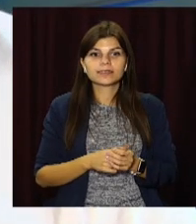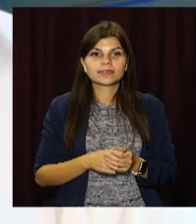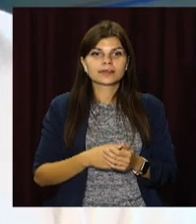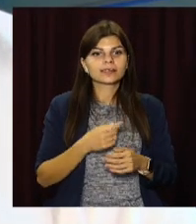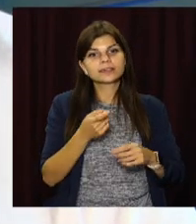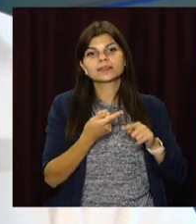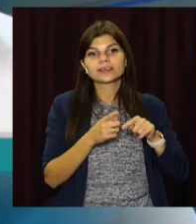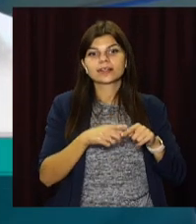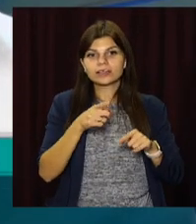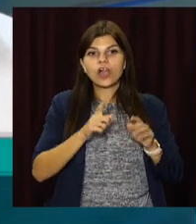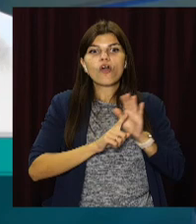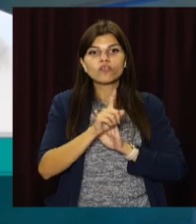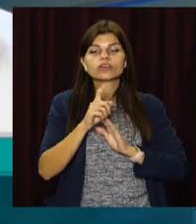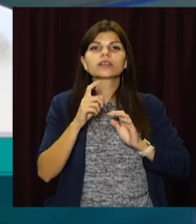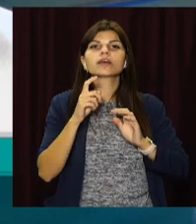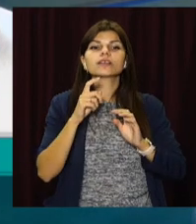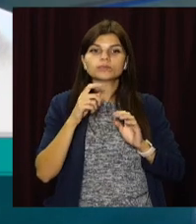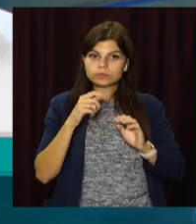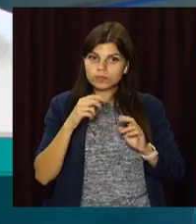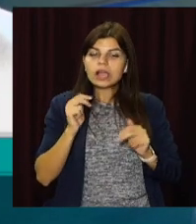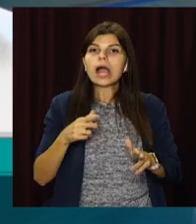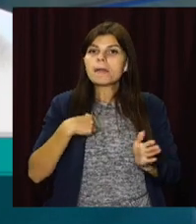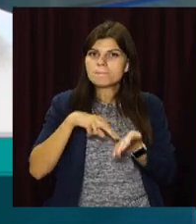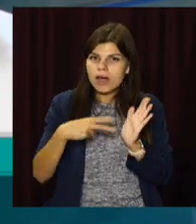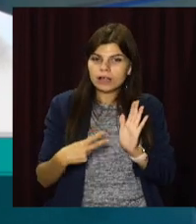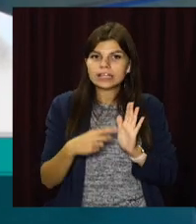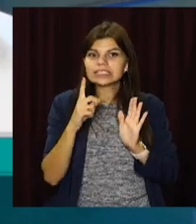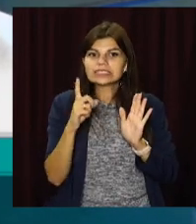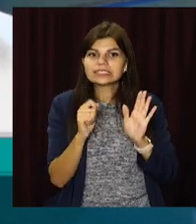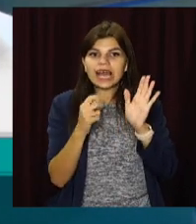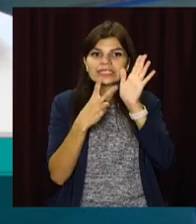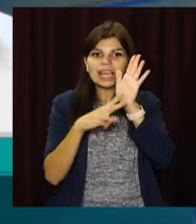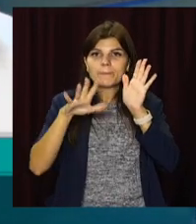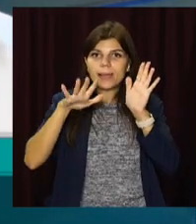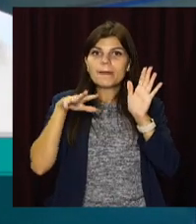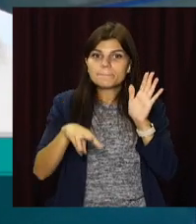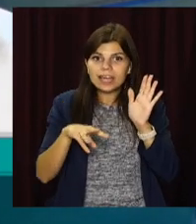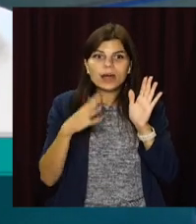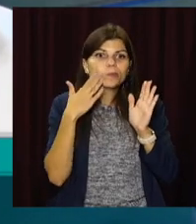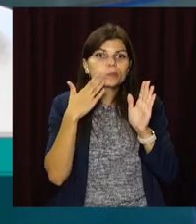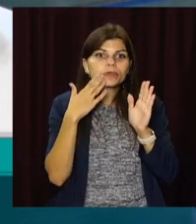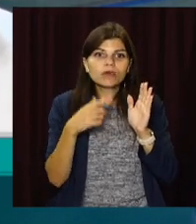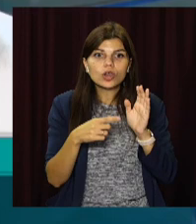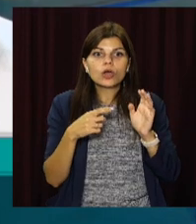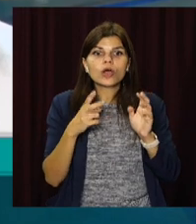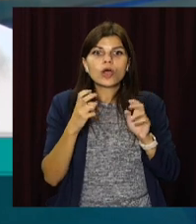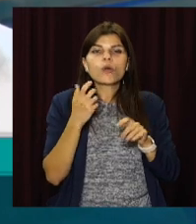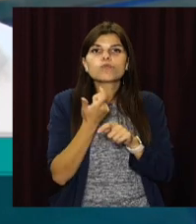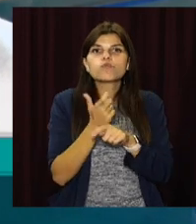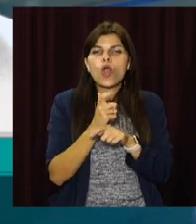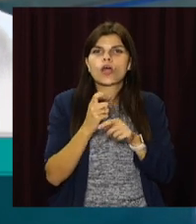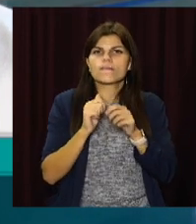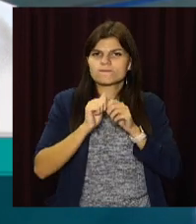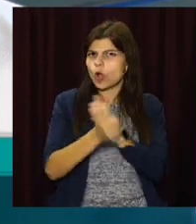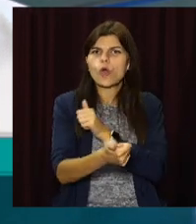итальянкой, финишировать начала, как мы запланировали, за 75 метров. Она сделала бурный финиш,